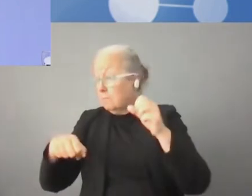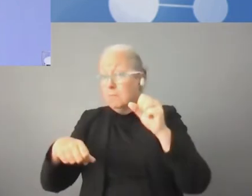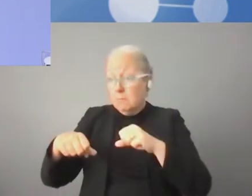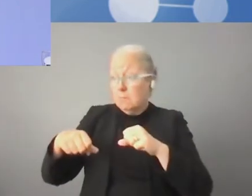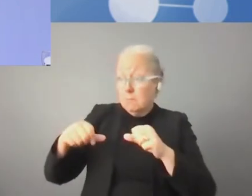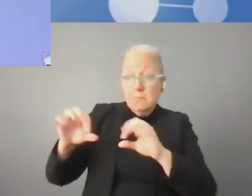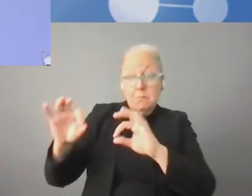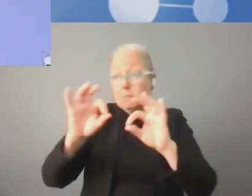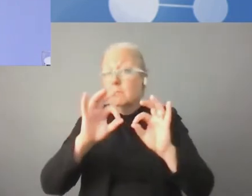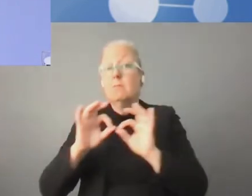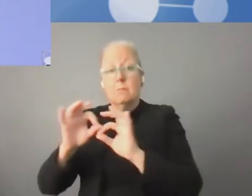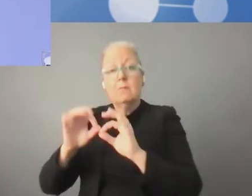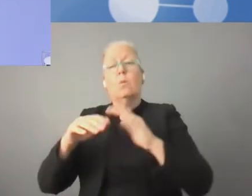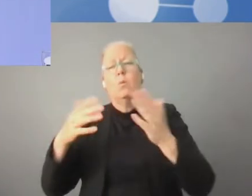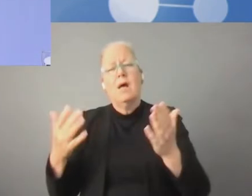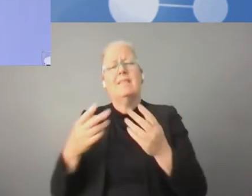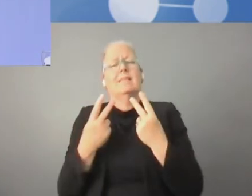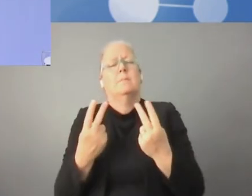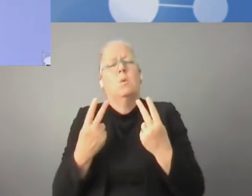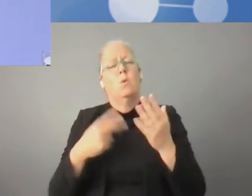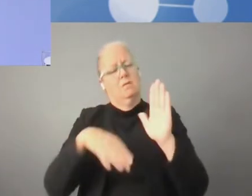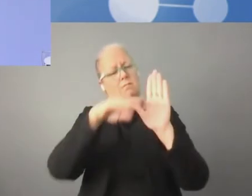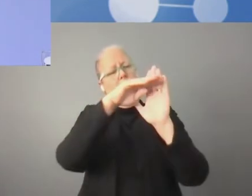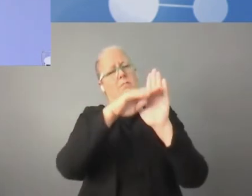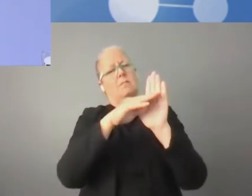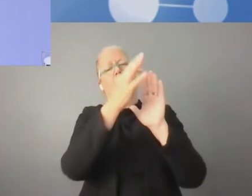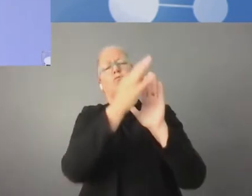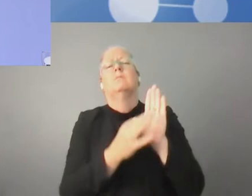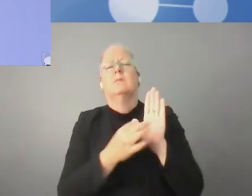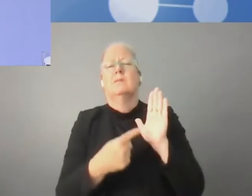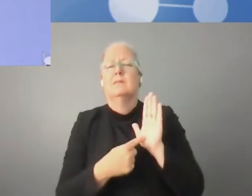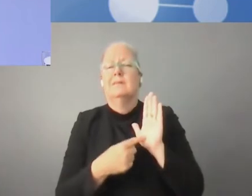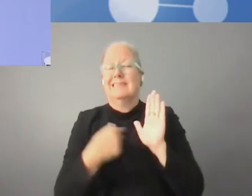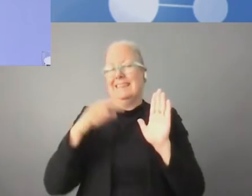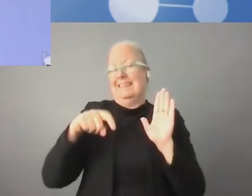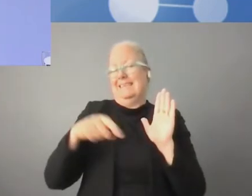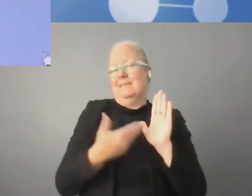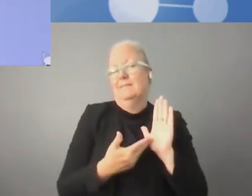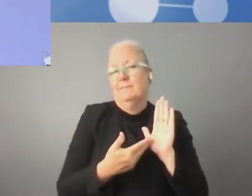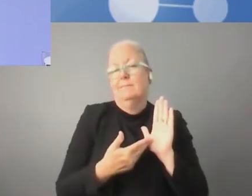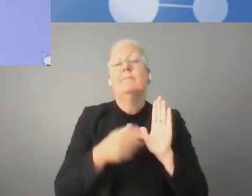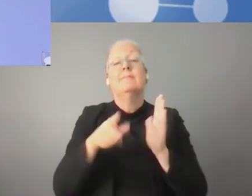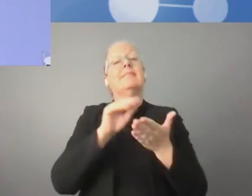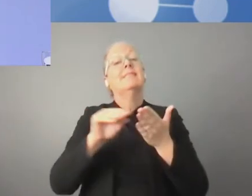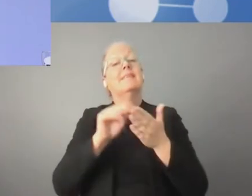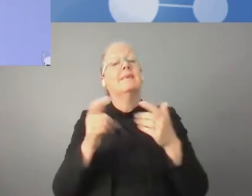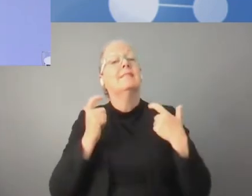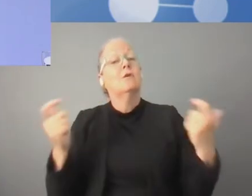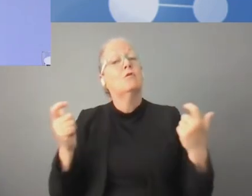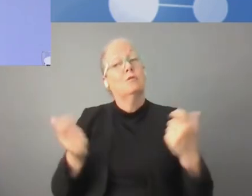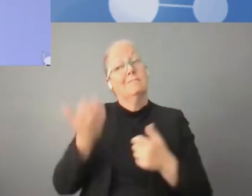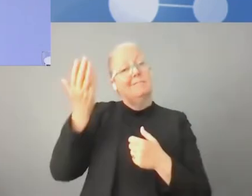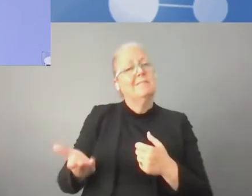全球的范围能够实施，需要是我们全球共同的合理化的一些达成的一些共